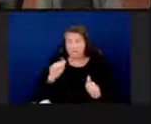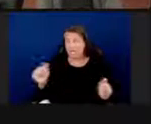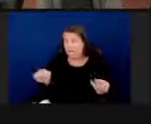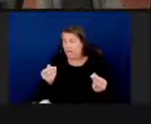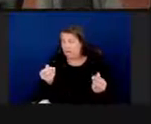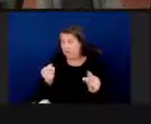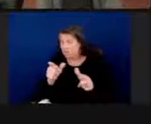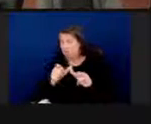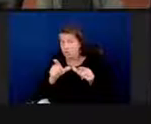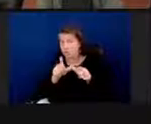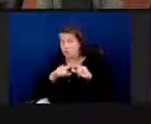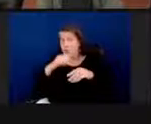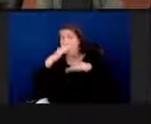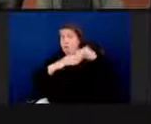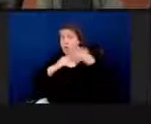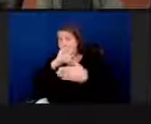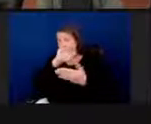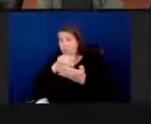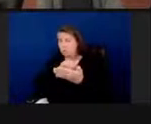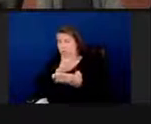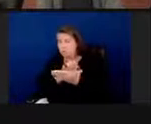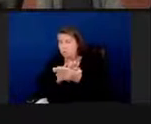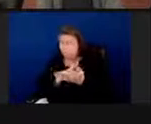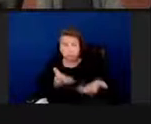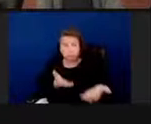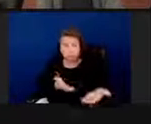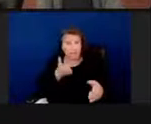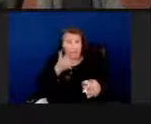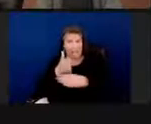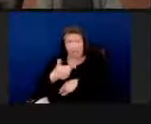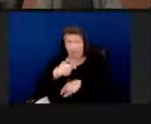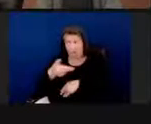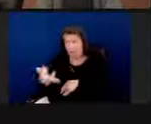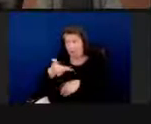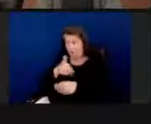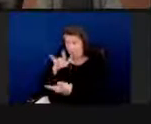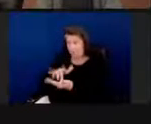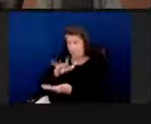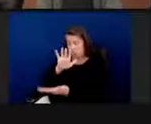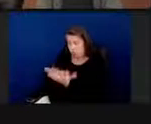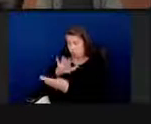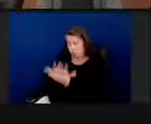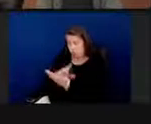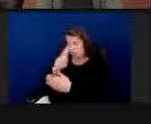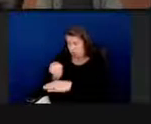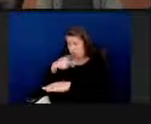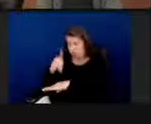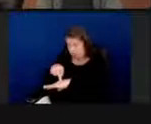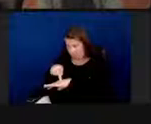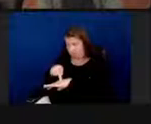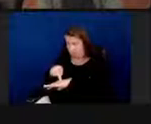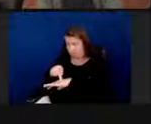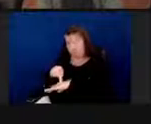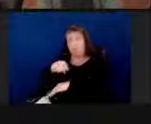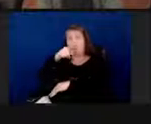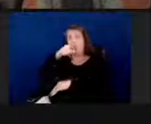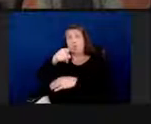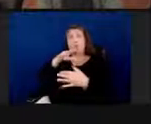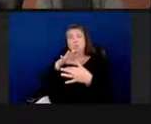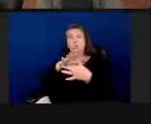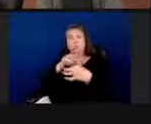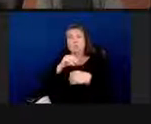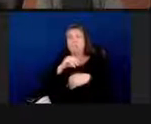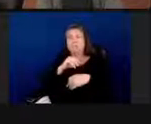هناك مسألة متعلقة طبعا بقطعة الأرض التي من المفترض أن نصوت حولها؟ هذه مسألة